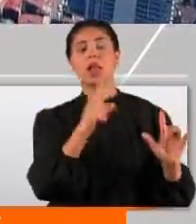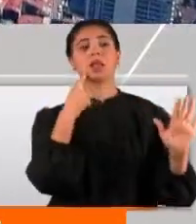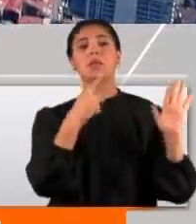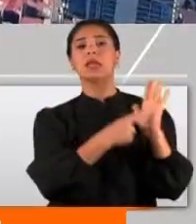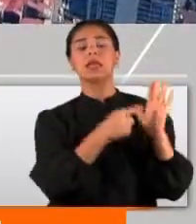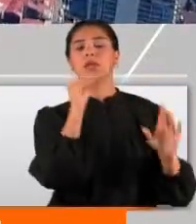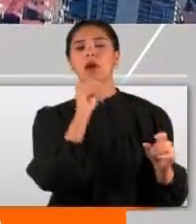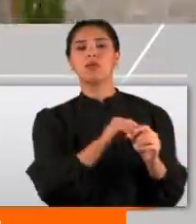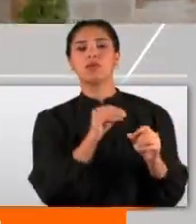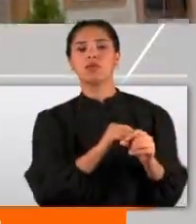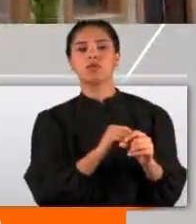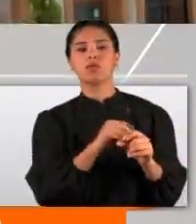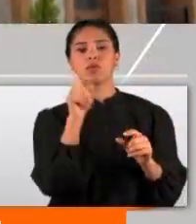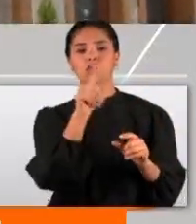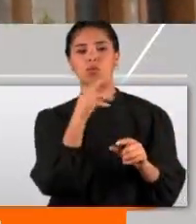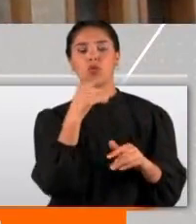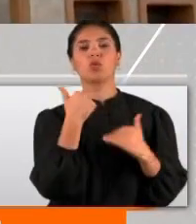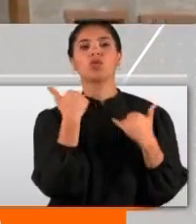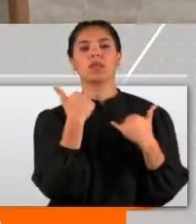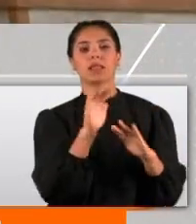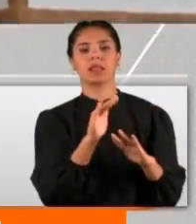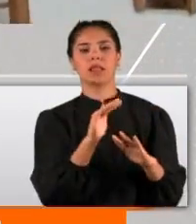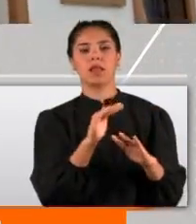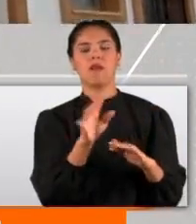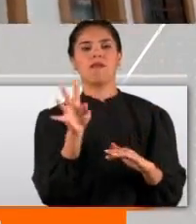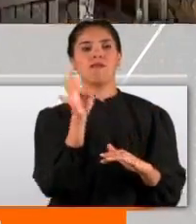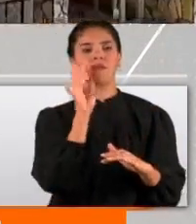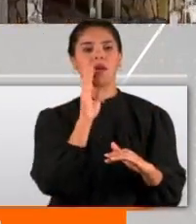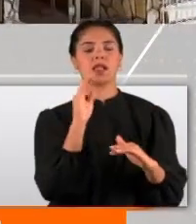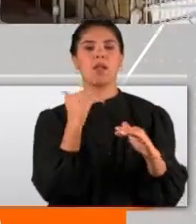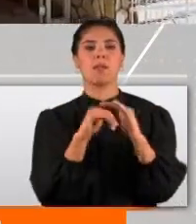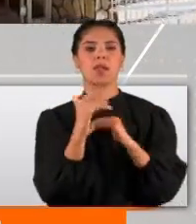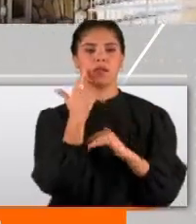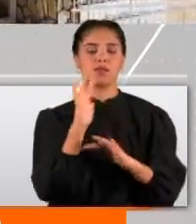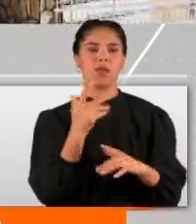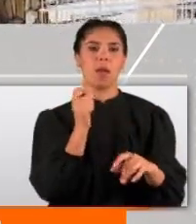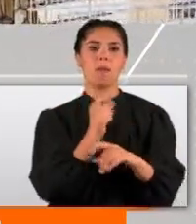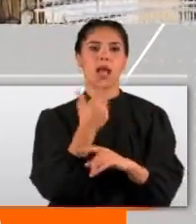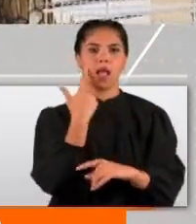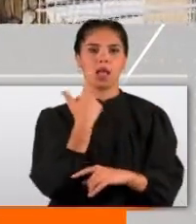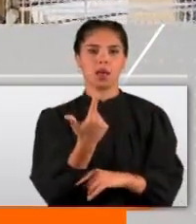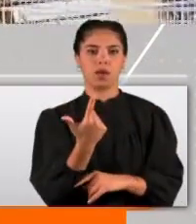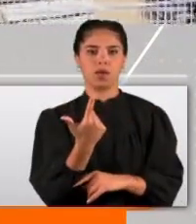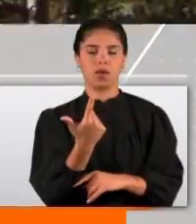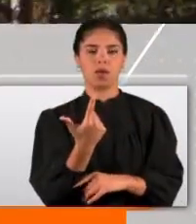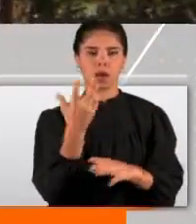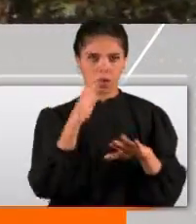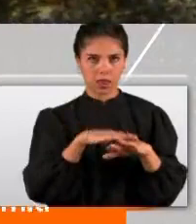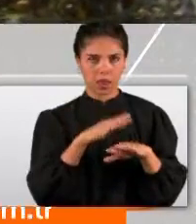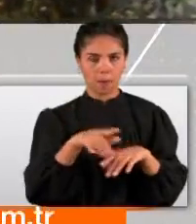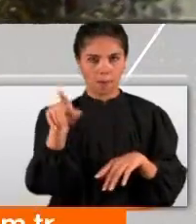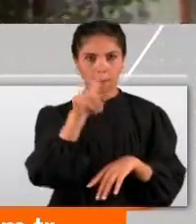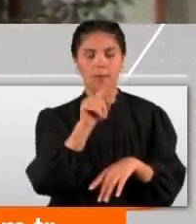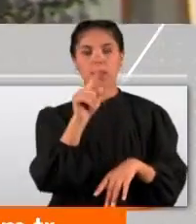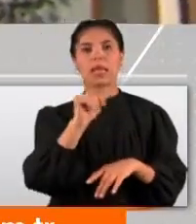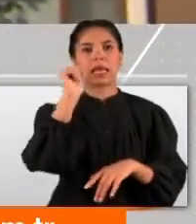İspatlanıyor olması için de bunu konuşarak değil de WhatsApp üzerinden yazışarak veya mail üzerinden yazışarak yapsınlar. Çünkü